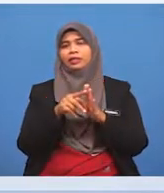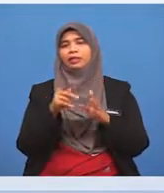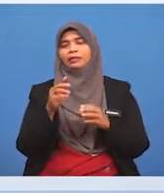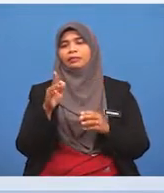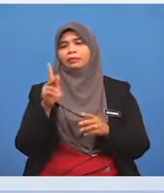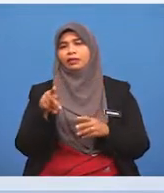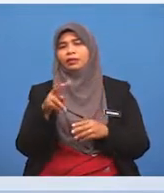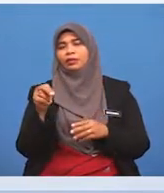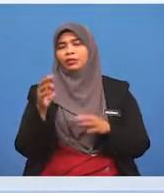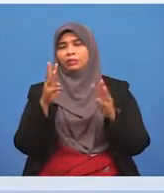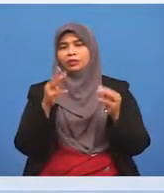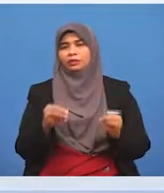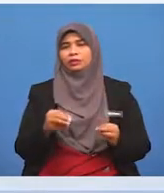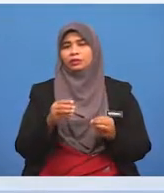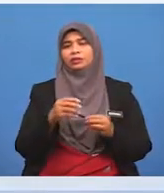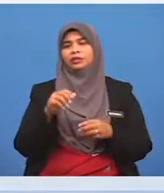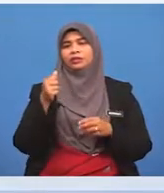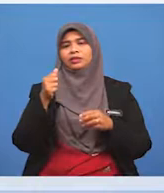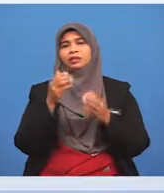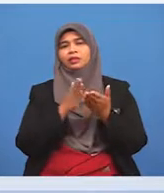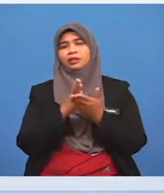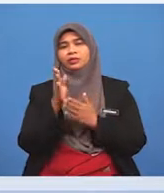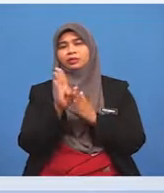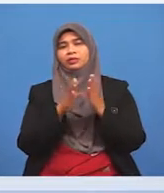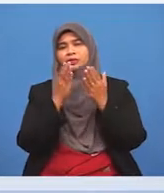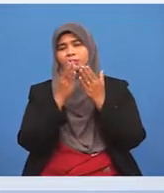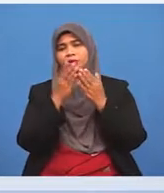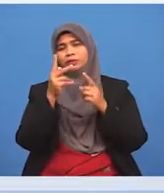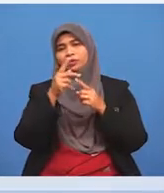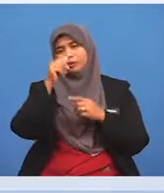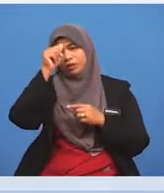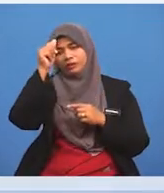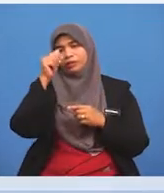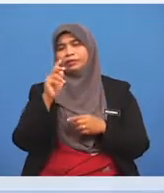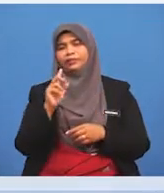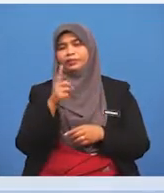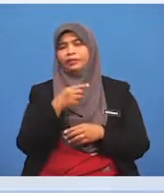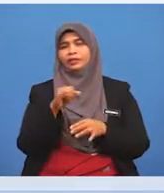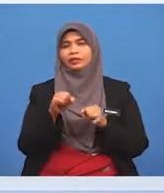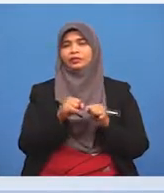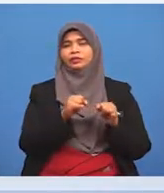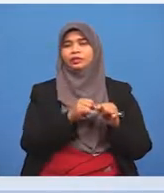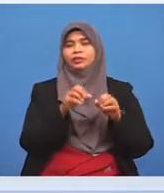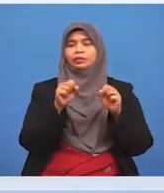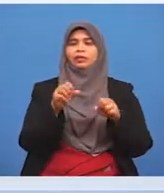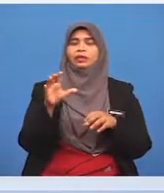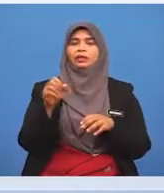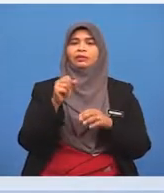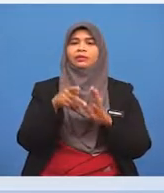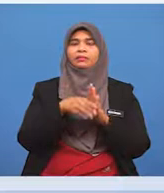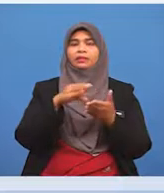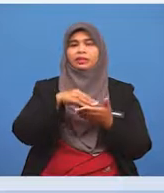Kita juga boleh mengambil iktibar bahawa kehidupan di bumi adalah sementara waktu